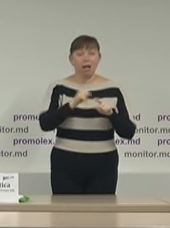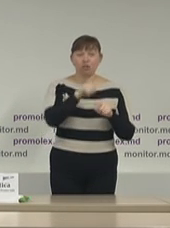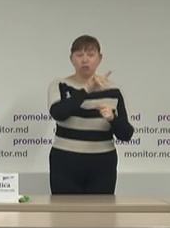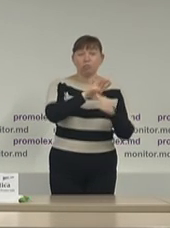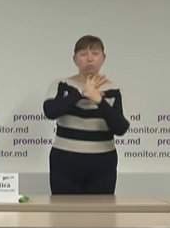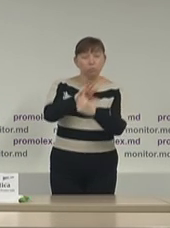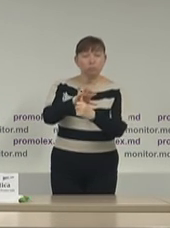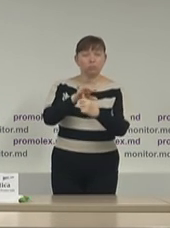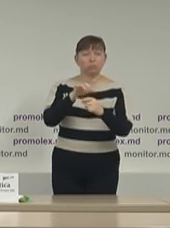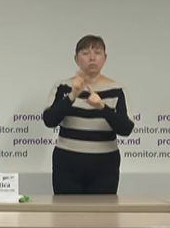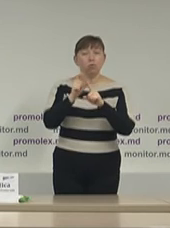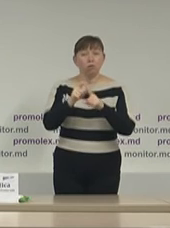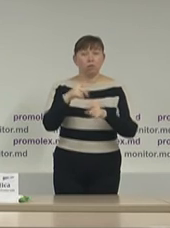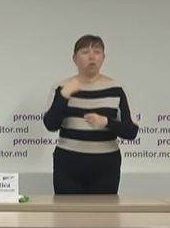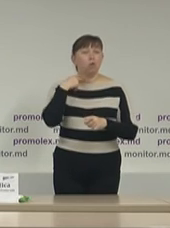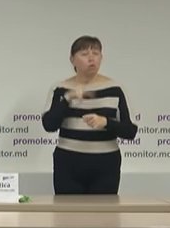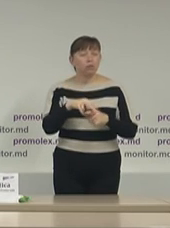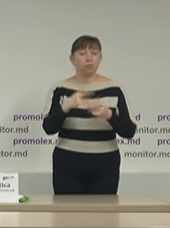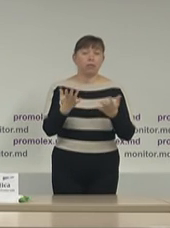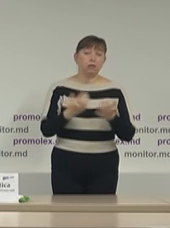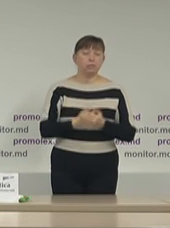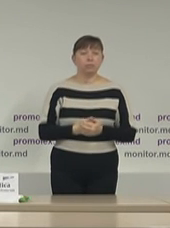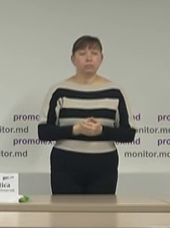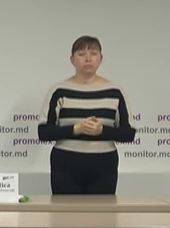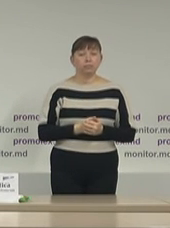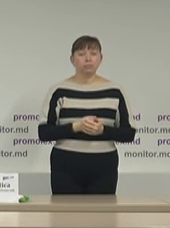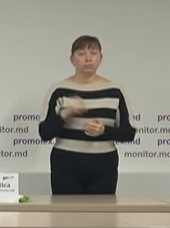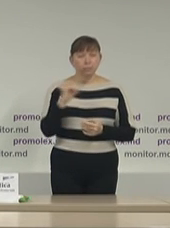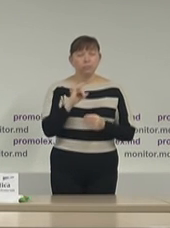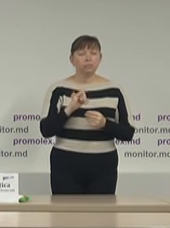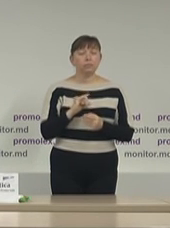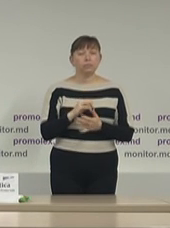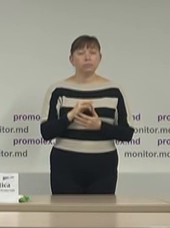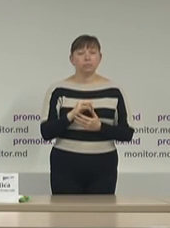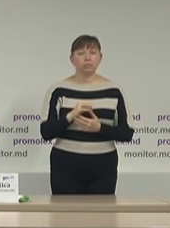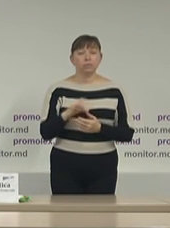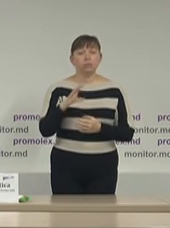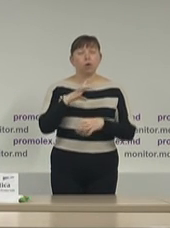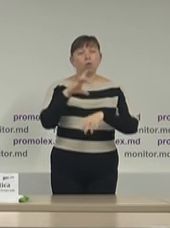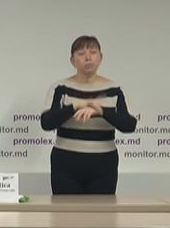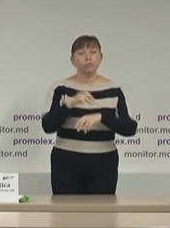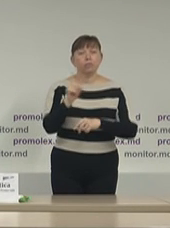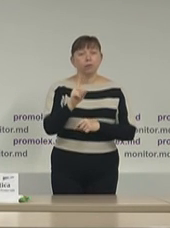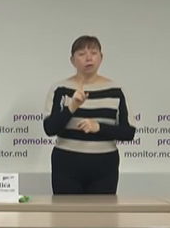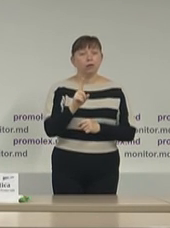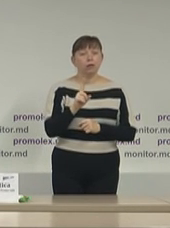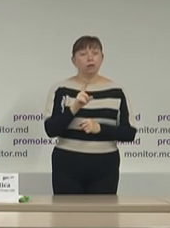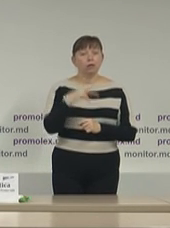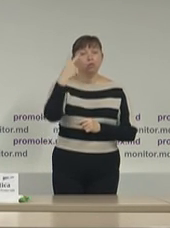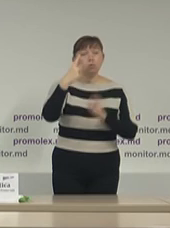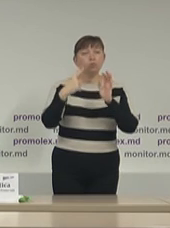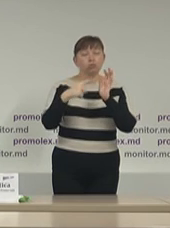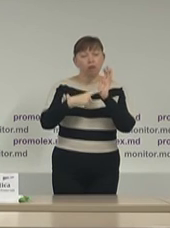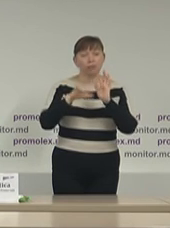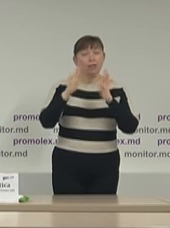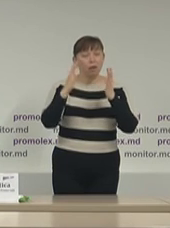acestor cazuri de utilizare a discursului instigator la ură și instigare la discriminare, observăm că în 26 de